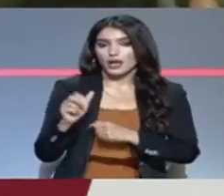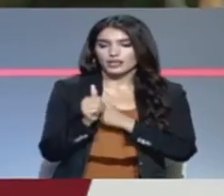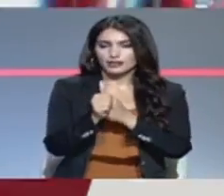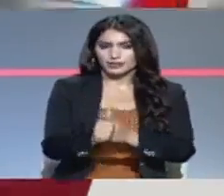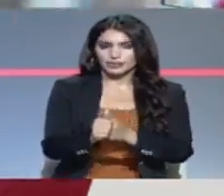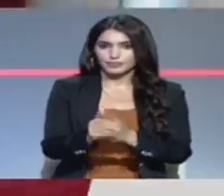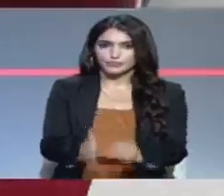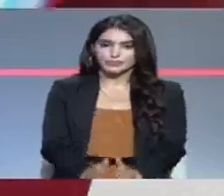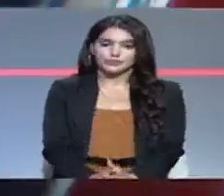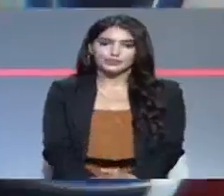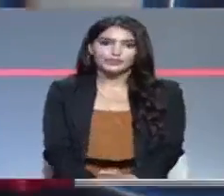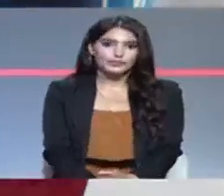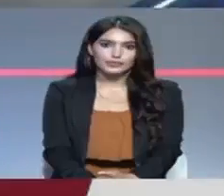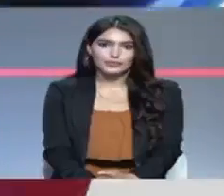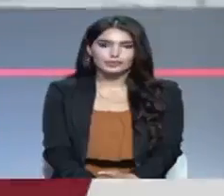بالجهة.